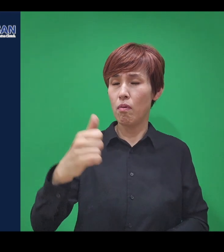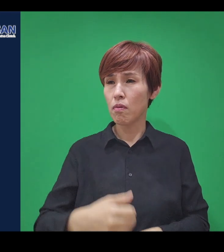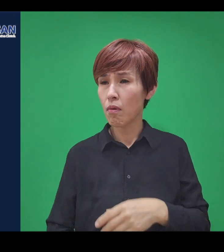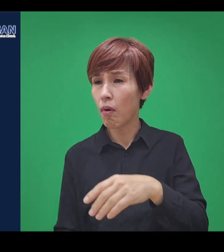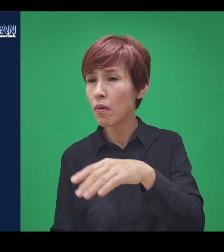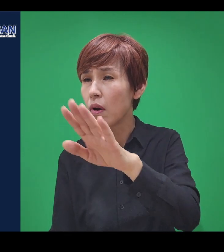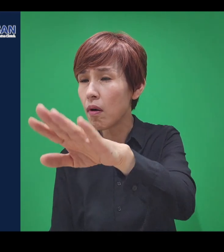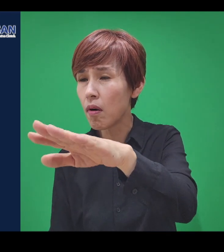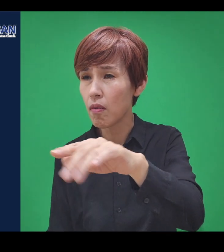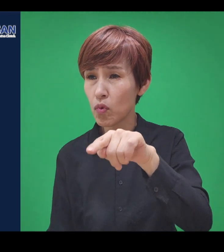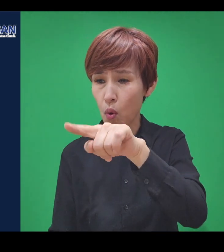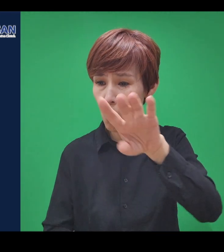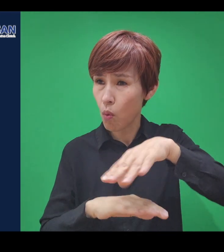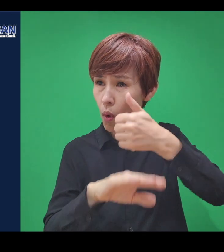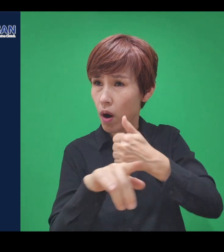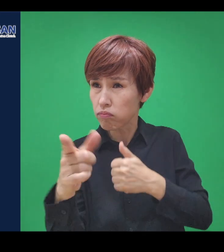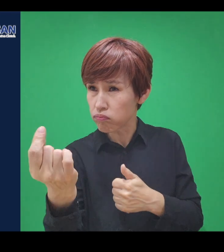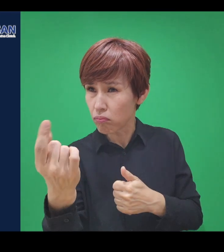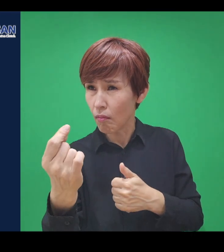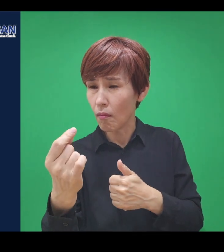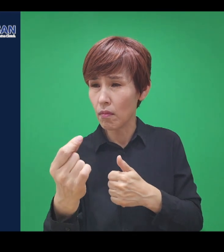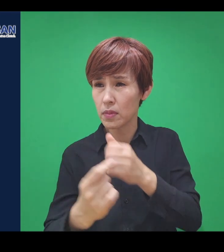박으랴?